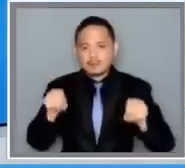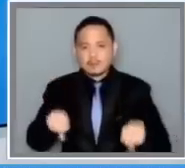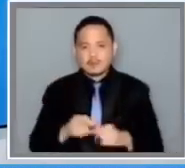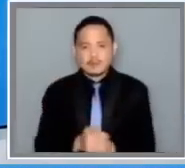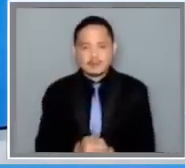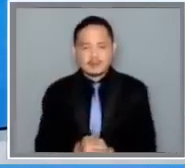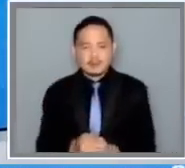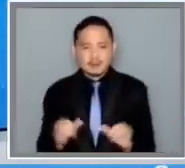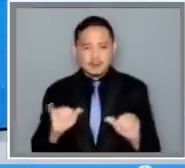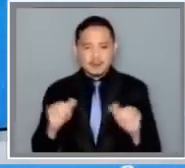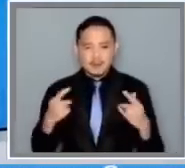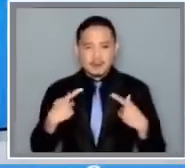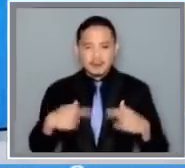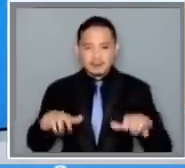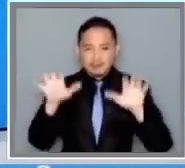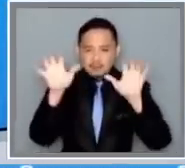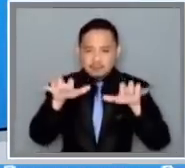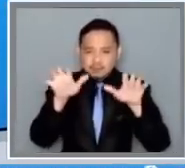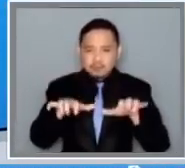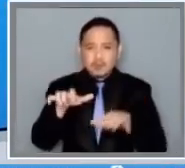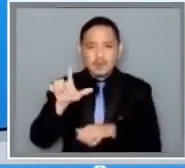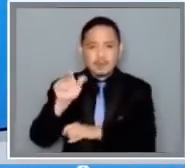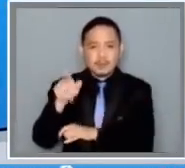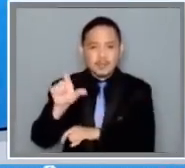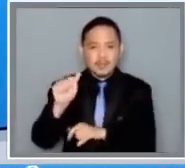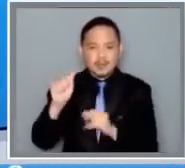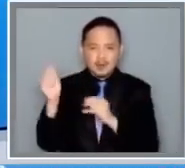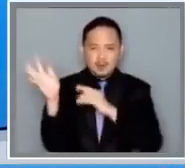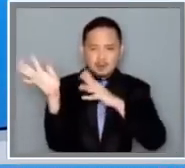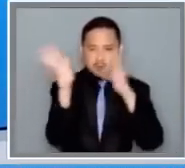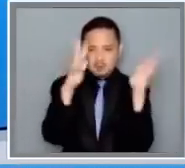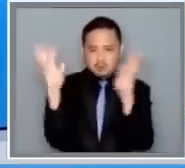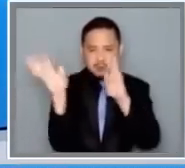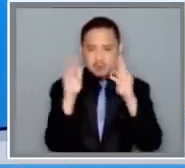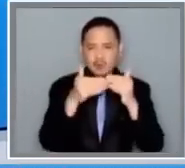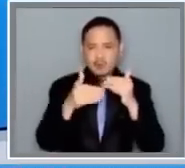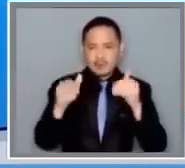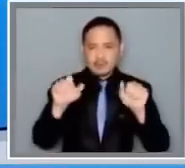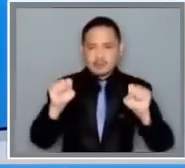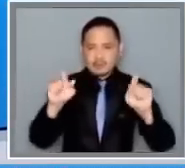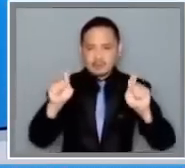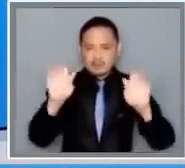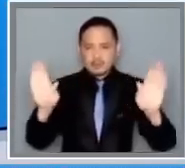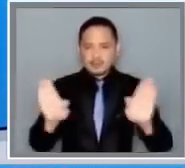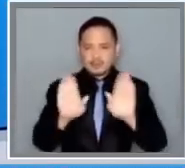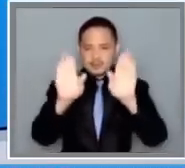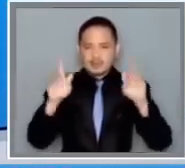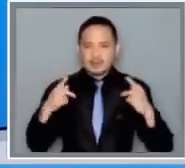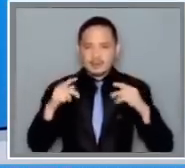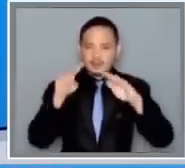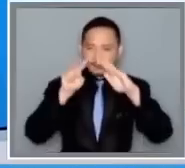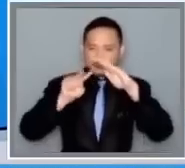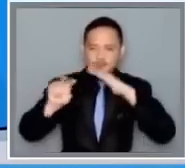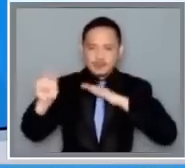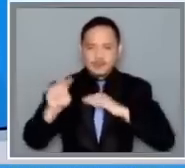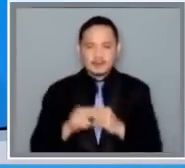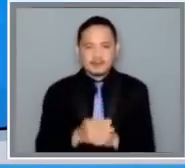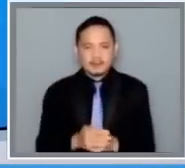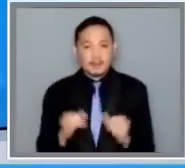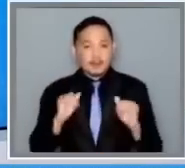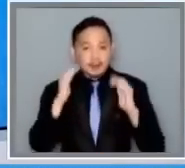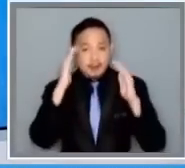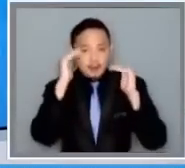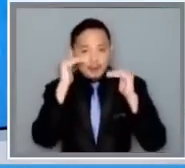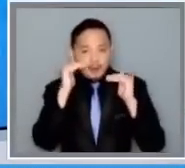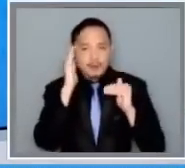ang nabanggit na LPA na maging isang bagyo sa darating na weekend base sa wind forecast ng Metro Weather. Inaasahang lalapit